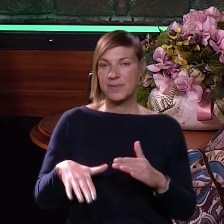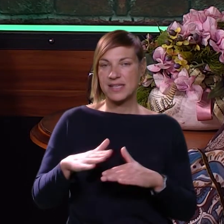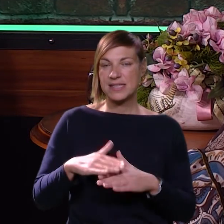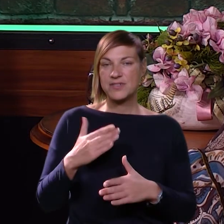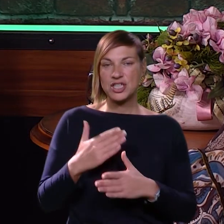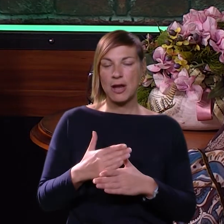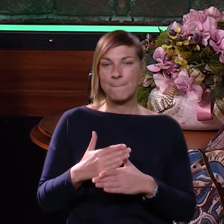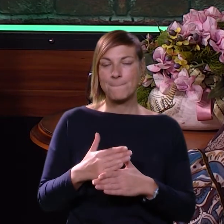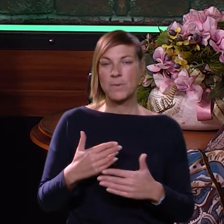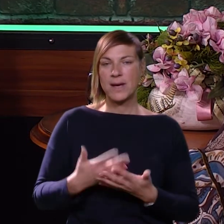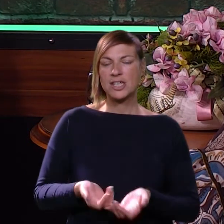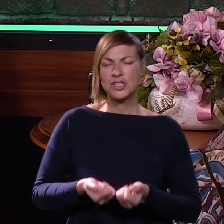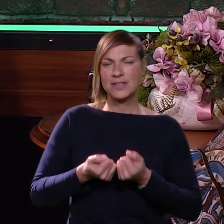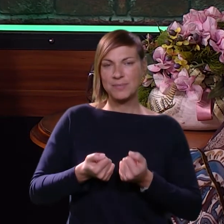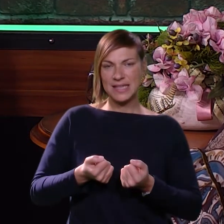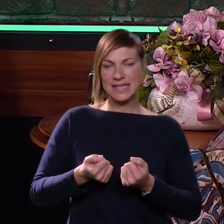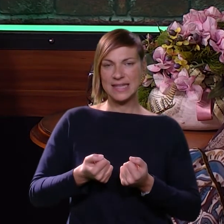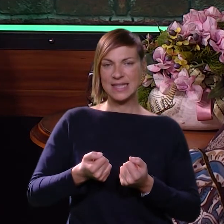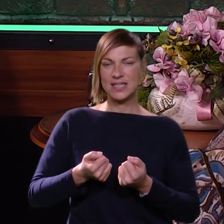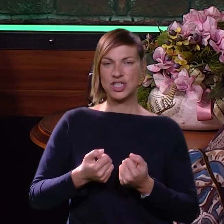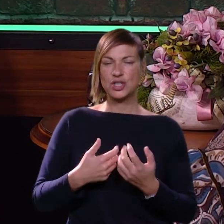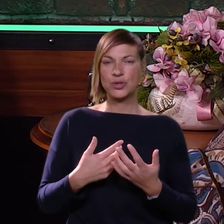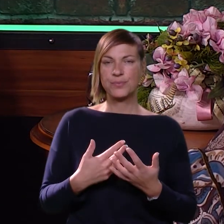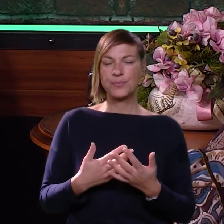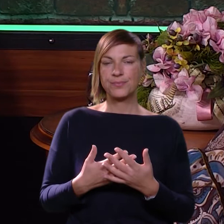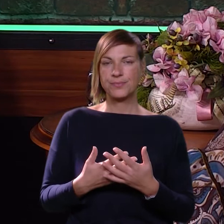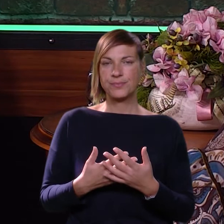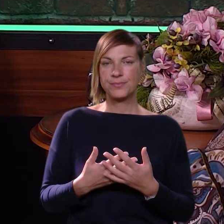Ja sam više pomagač i onda mi je teško u stvari